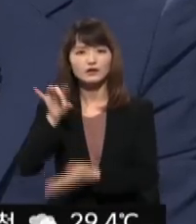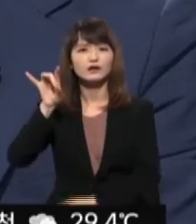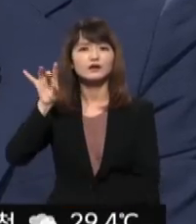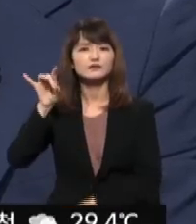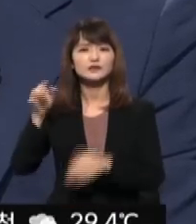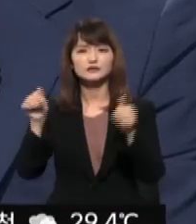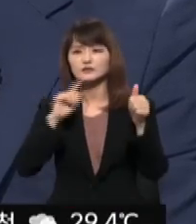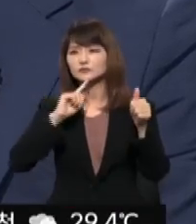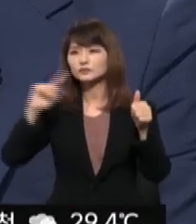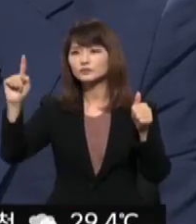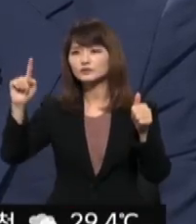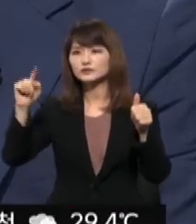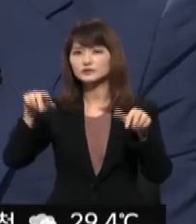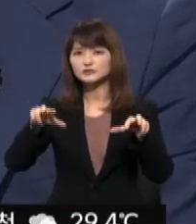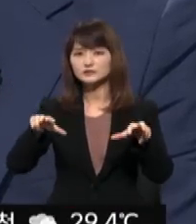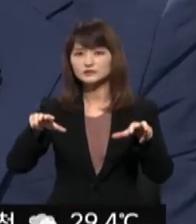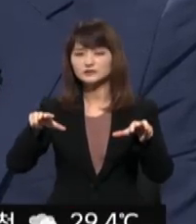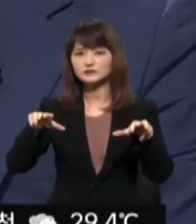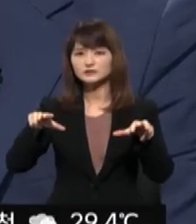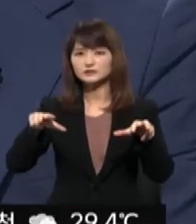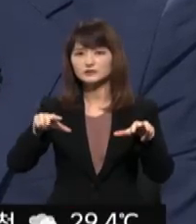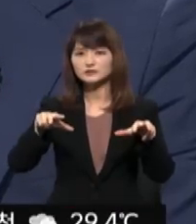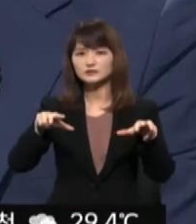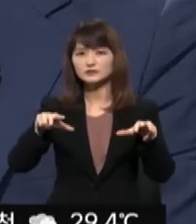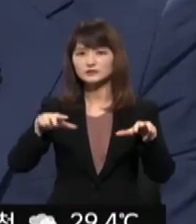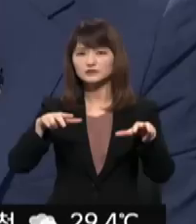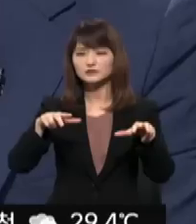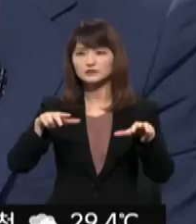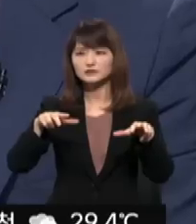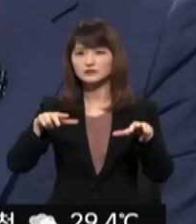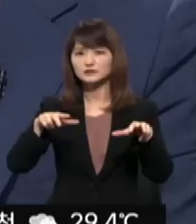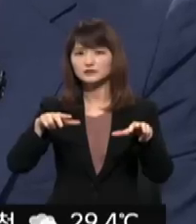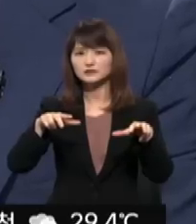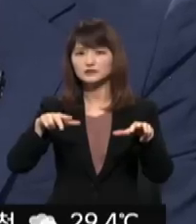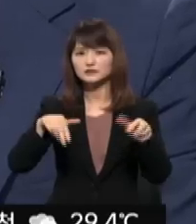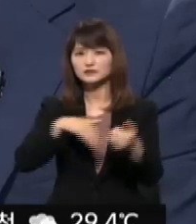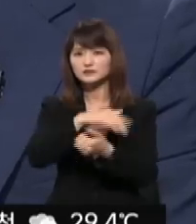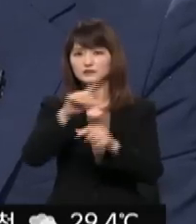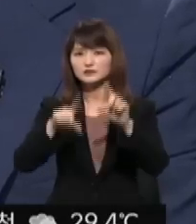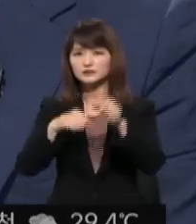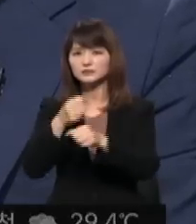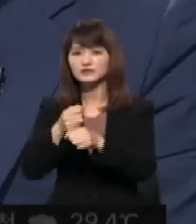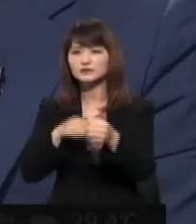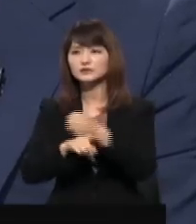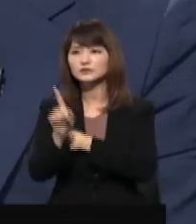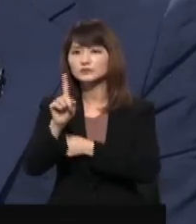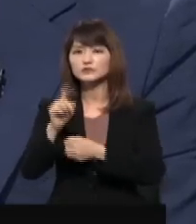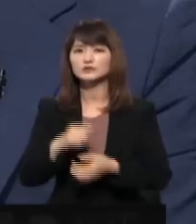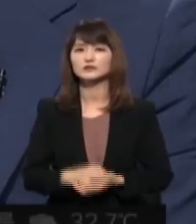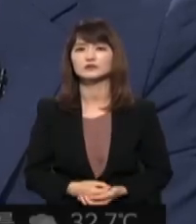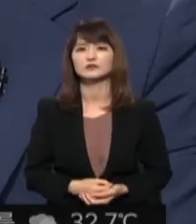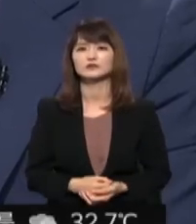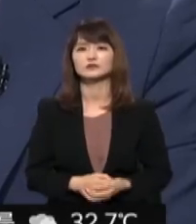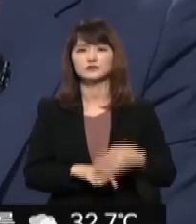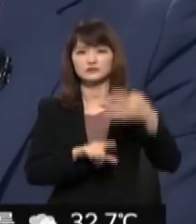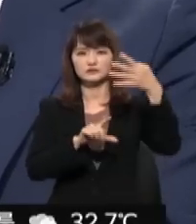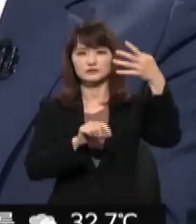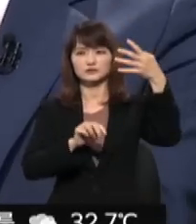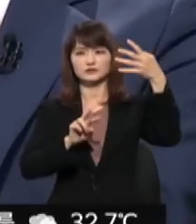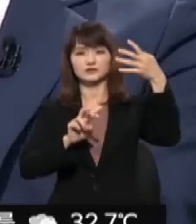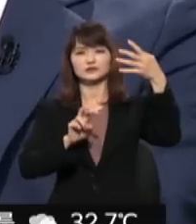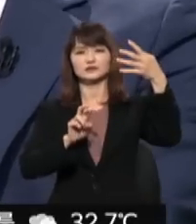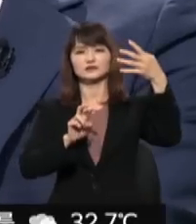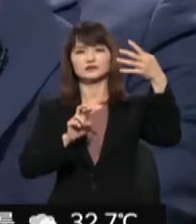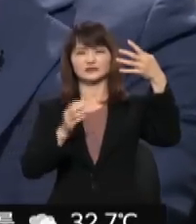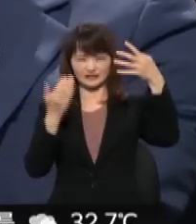기소했는데 여기까지 진행된 거냐라고 이제 생각할 수가 있기 때문에 그래서 제가 계속 얘기하는 거예요 4월 이전으로